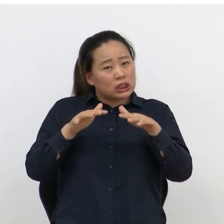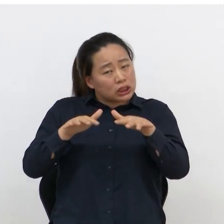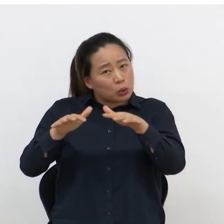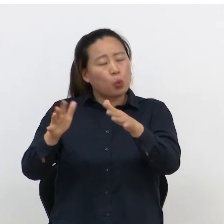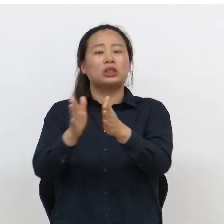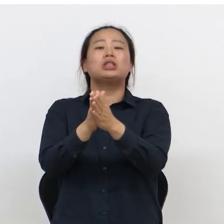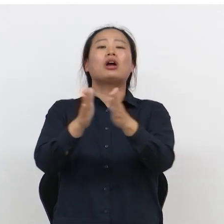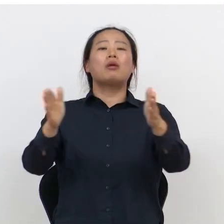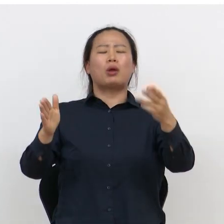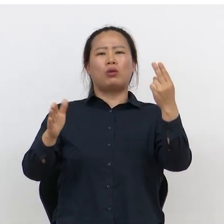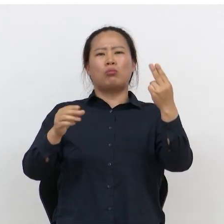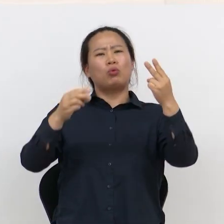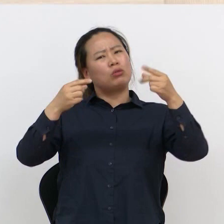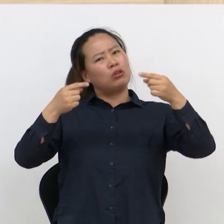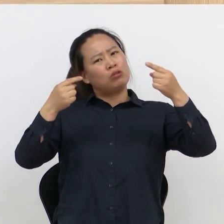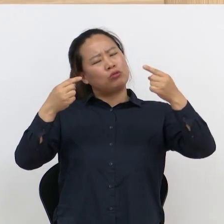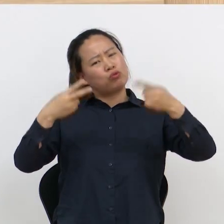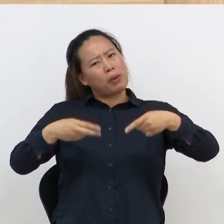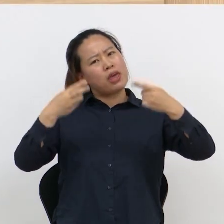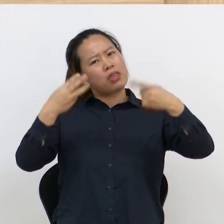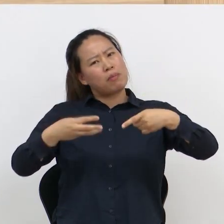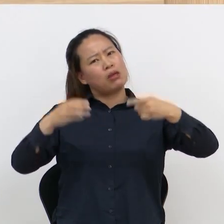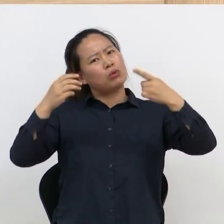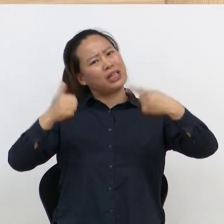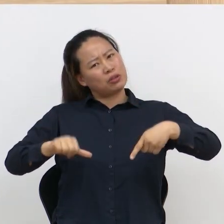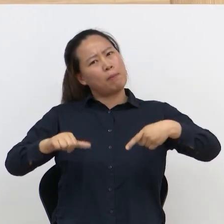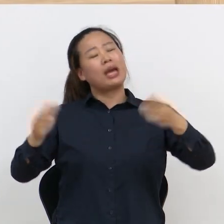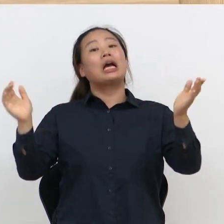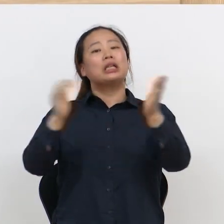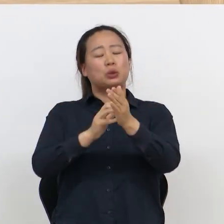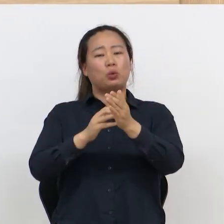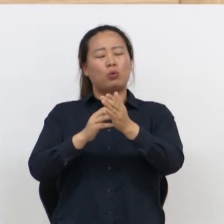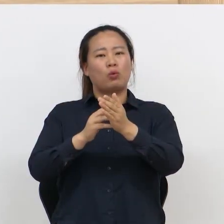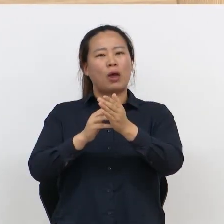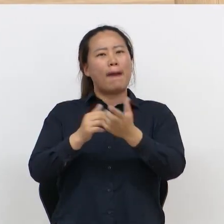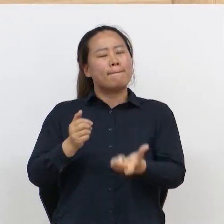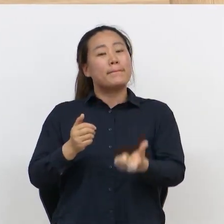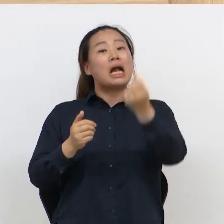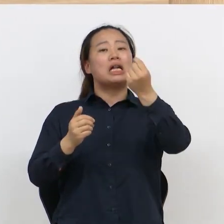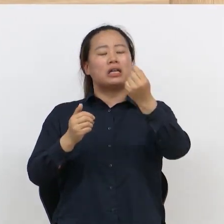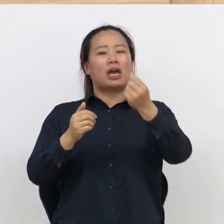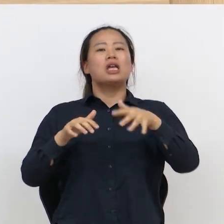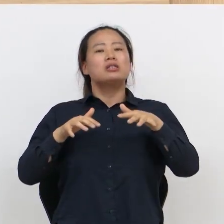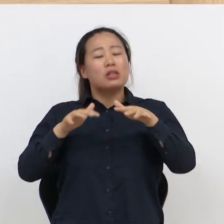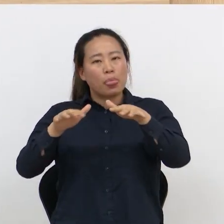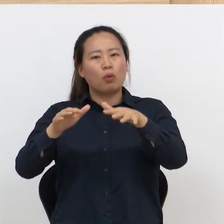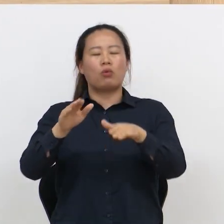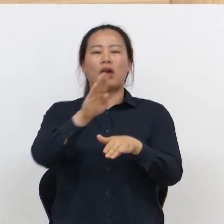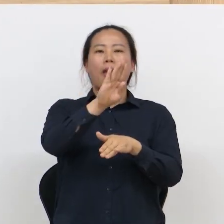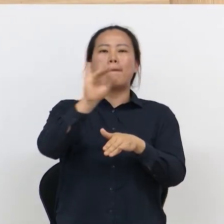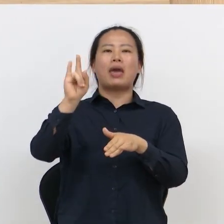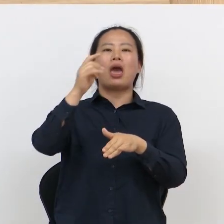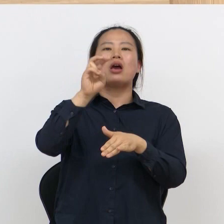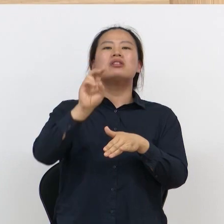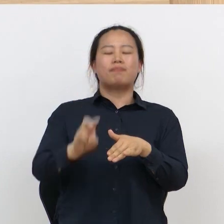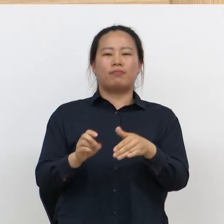이게 계속 2배, 3배, 4배, 5배 점점 이렇게 빠르게 진동을 하게 되어 있습니다. 이거를 배음이라고 그러죠.